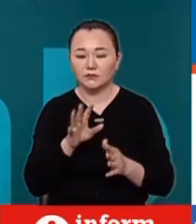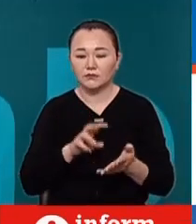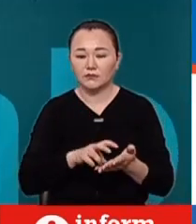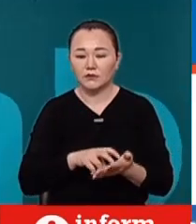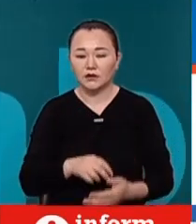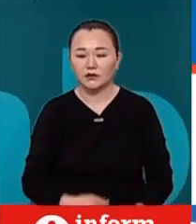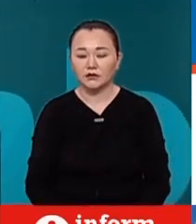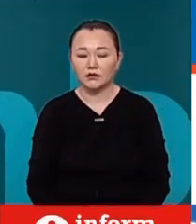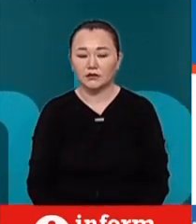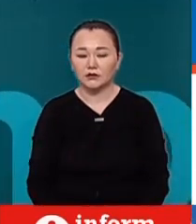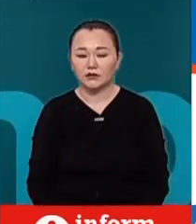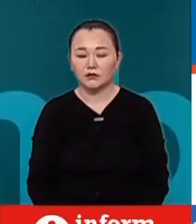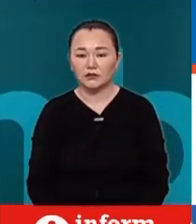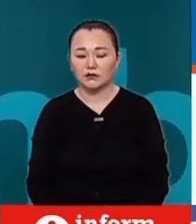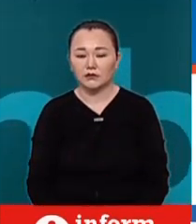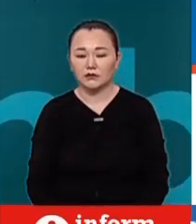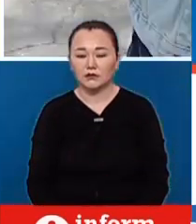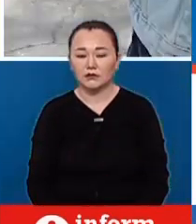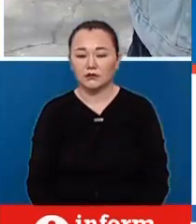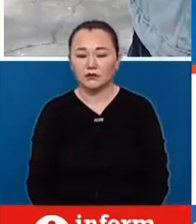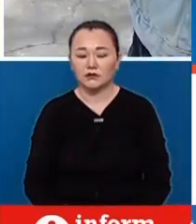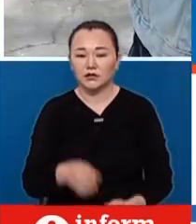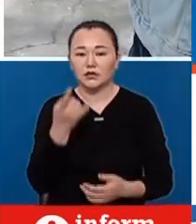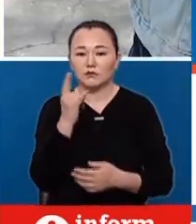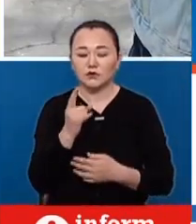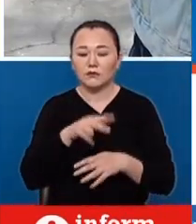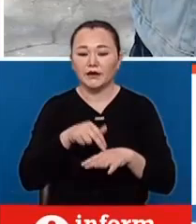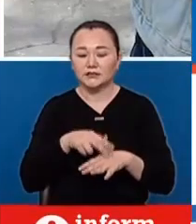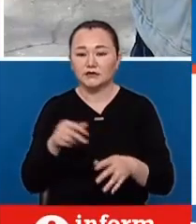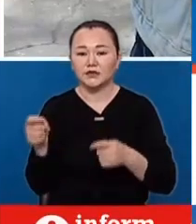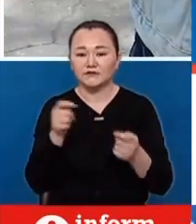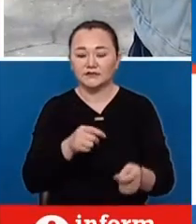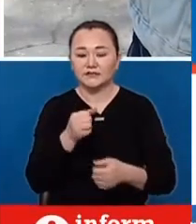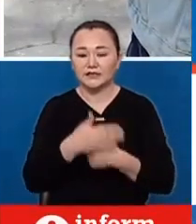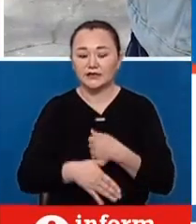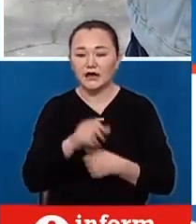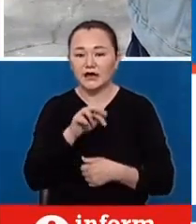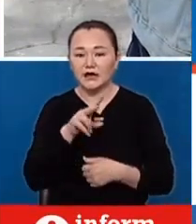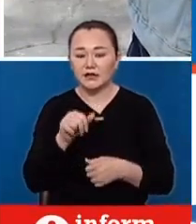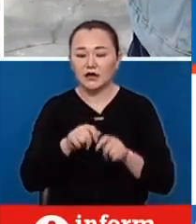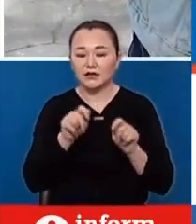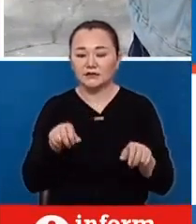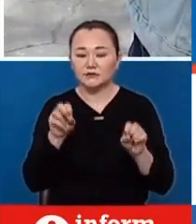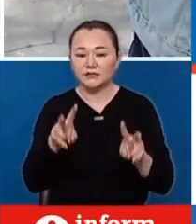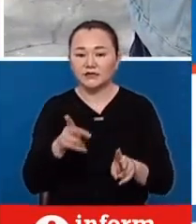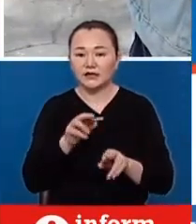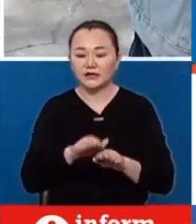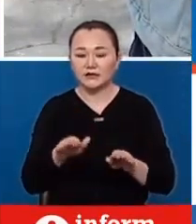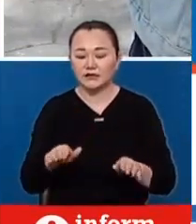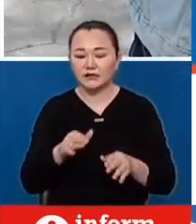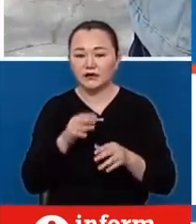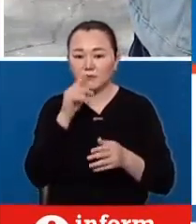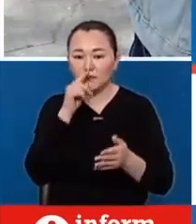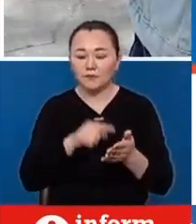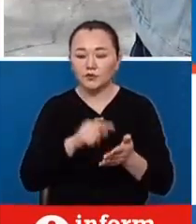и он ее да не боится. Он тебя не боится. Ребенка полицейские привезли в центр «Аяла», который открыли специально для детей,